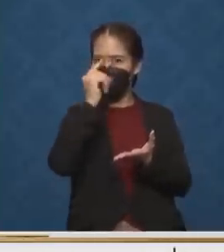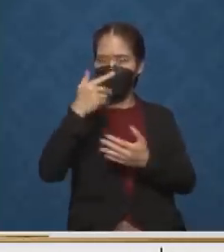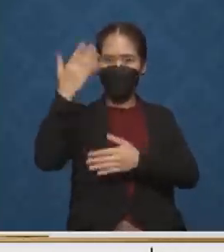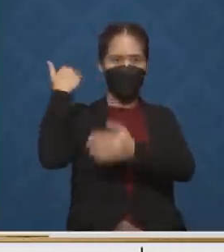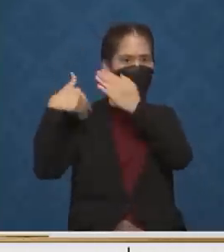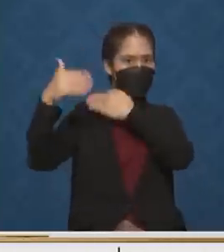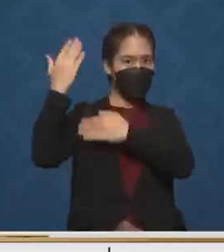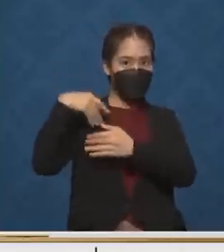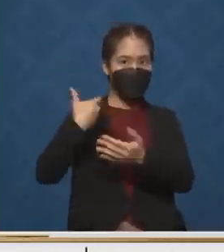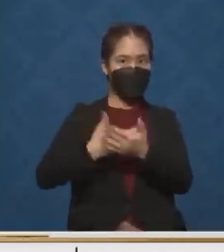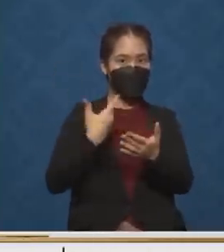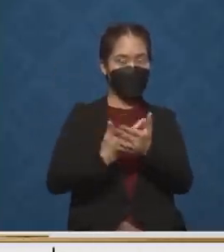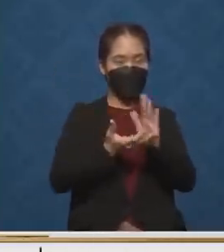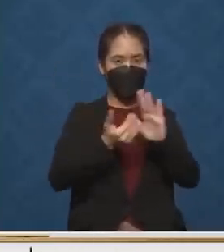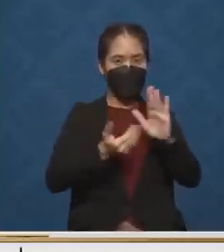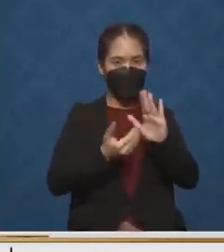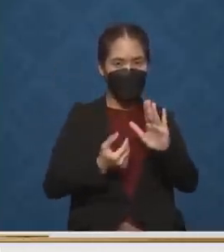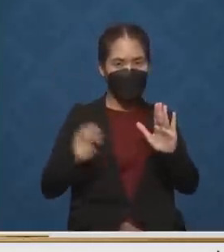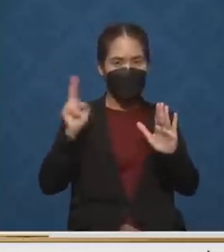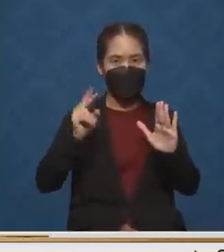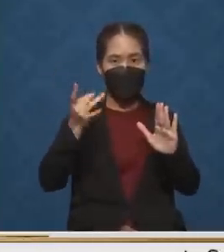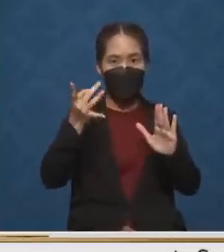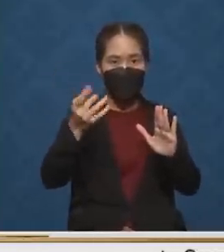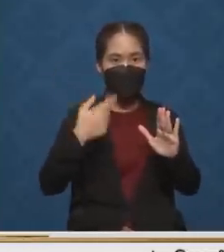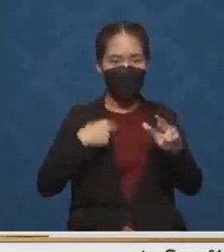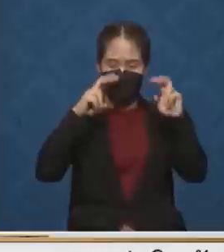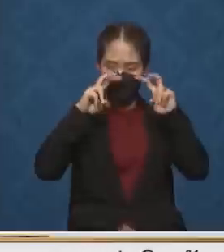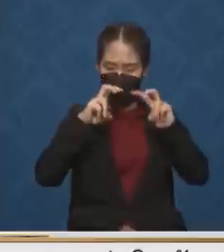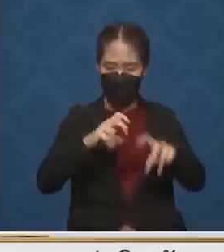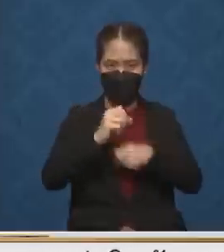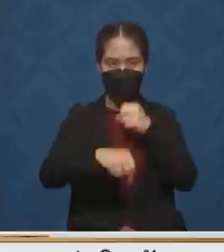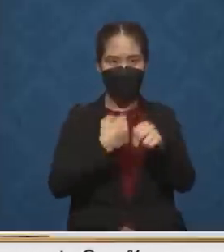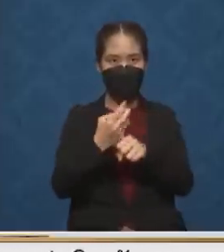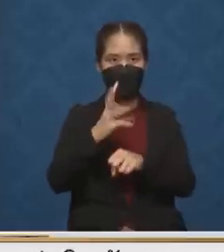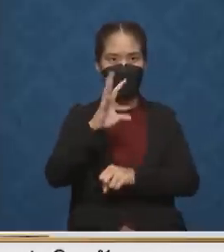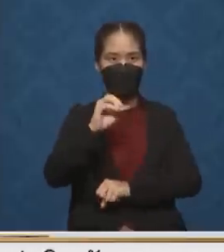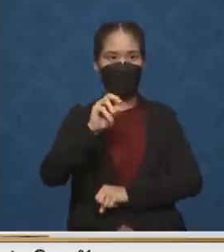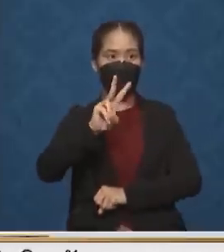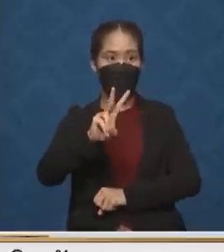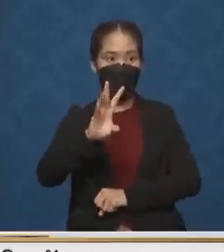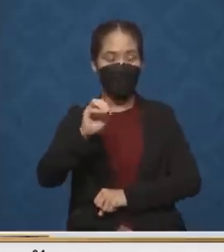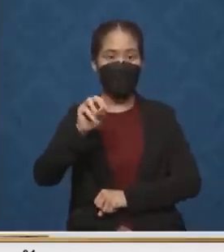เคยใช้ทำอะไรไปบ้างผมไปสืบต่อในปี 2,562 แล 63